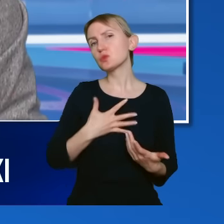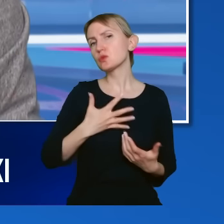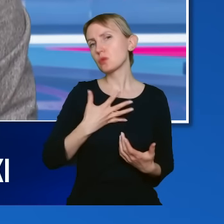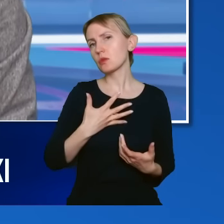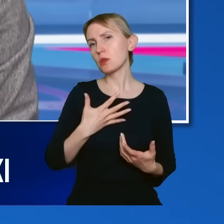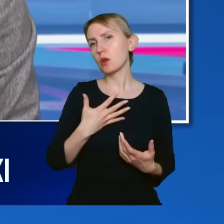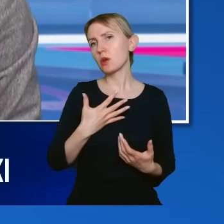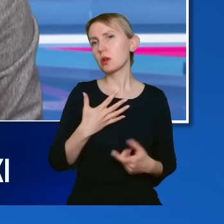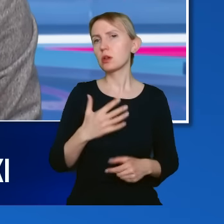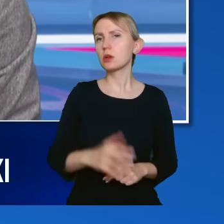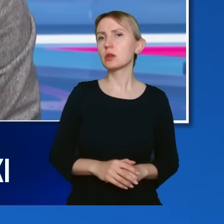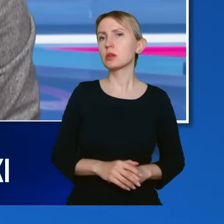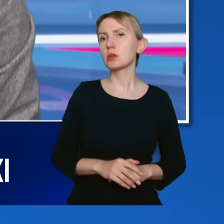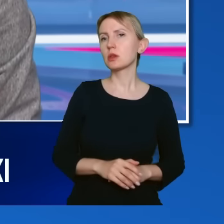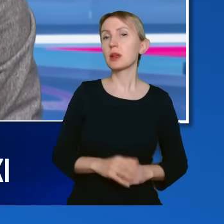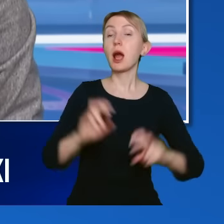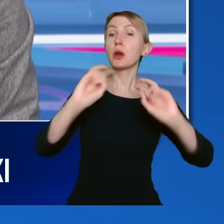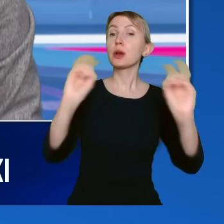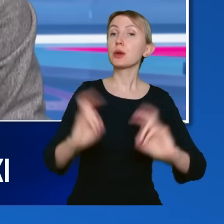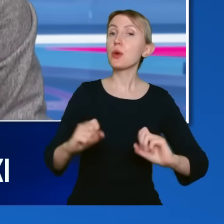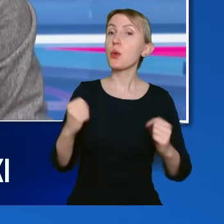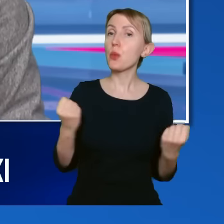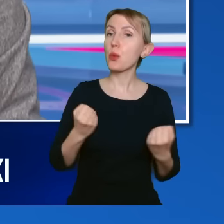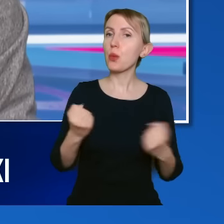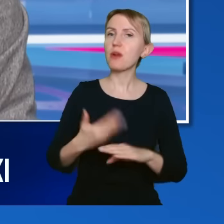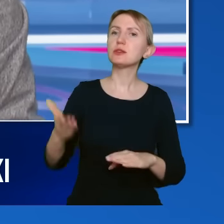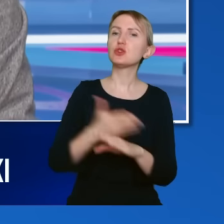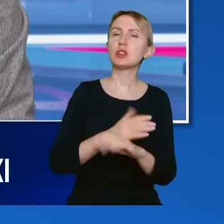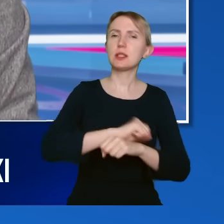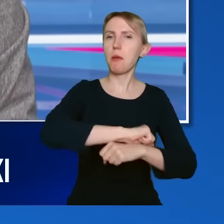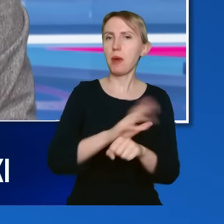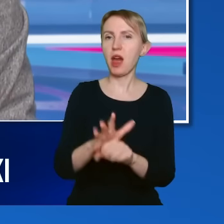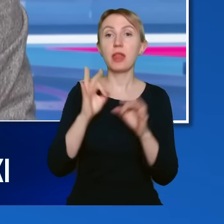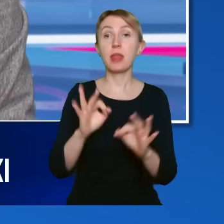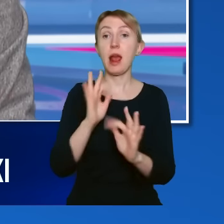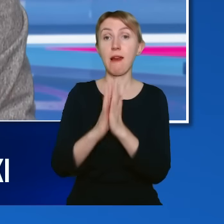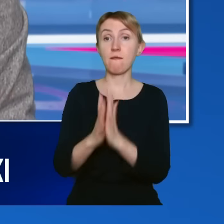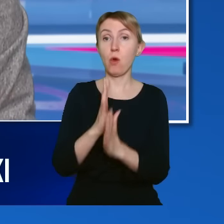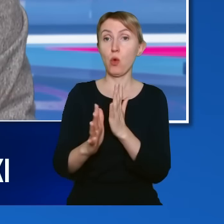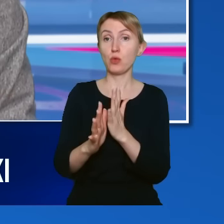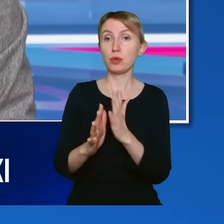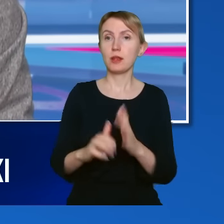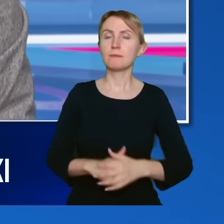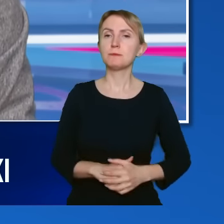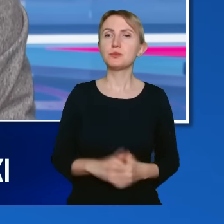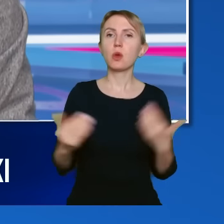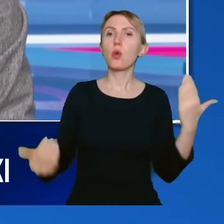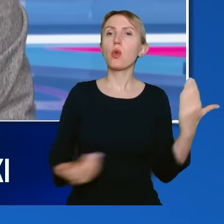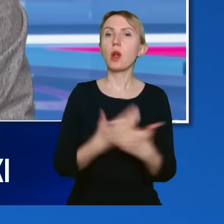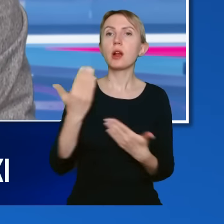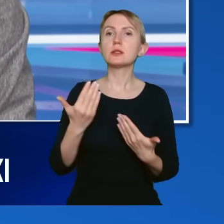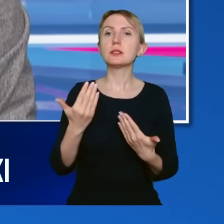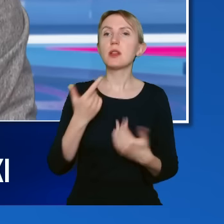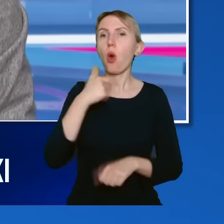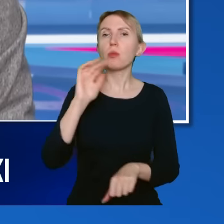wtedy, kiedy pojawia się duży kryzys, wcześniej pandemia, teraz wojna, że okazuje się, że te